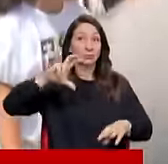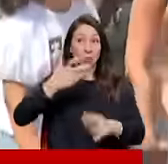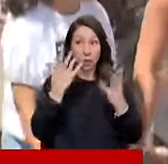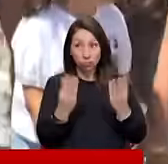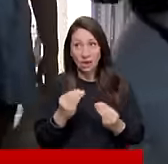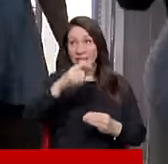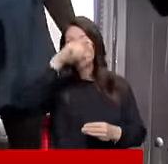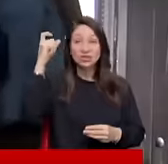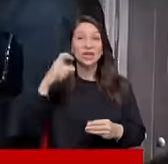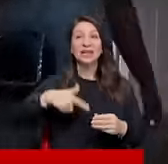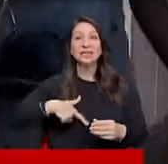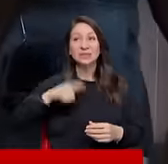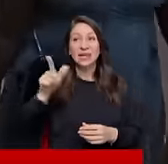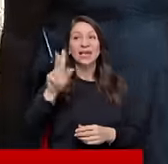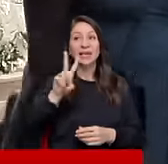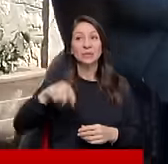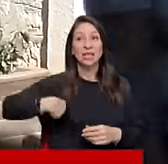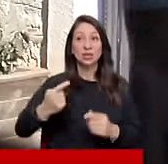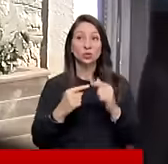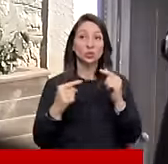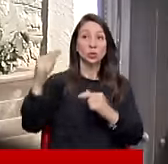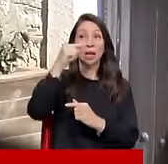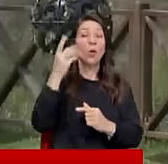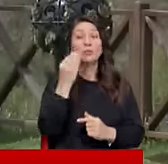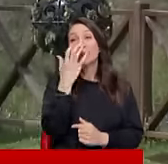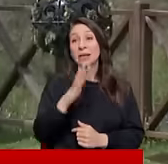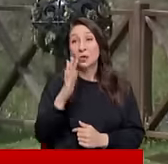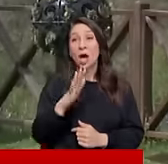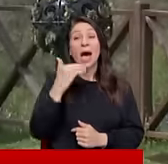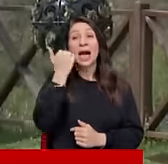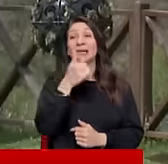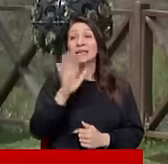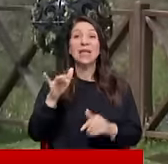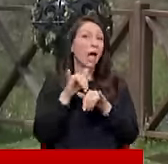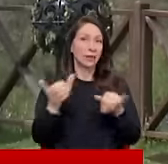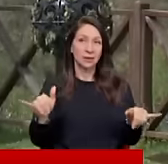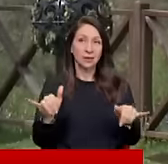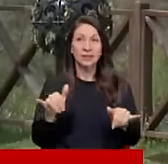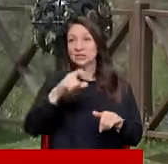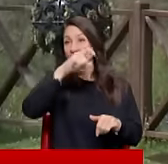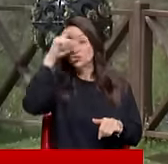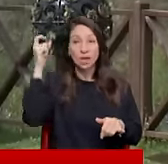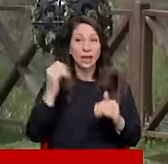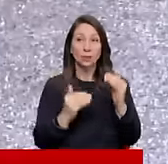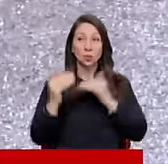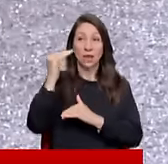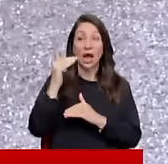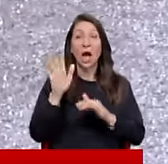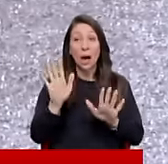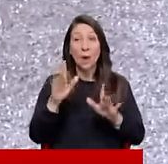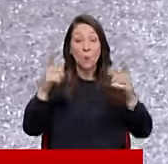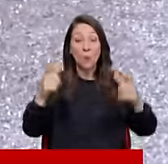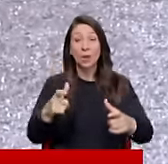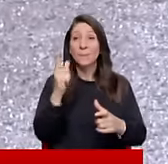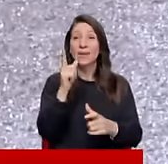gösterecek. Sıcaklığın İzmir'de 20 derecenin üzerine çıkması bekleniyor. Akdeniz'de de durum aynı. Sıcaklıklar yüksek. Ancak